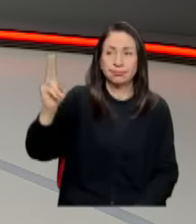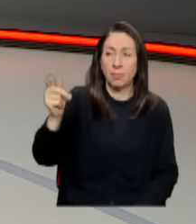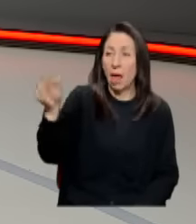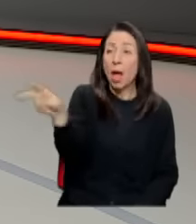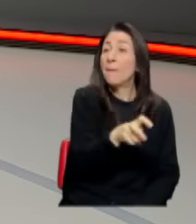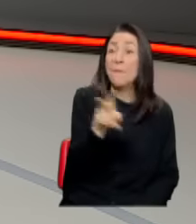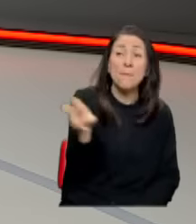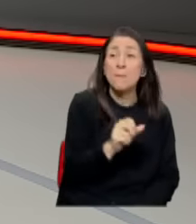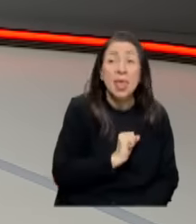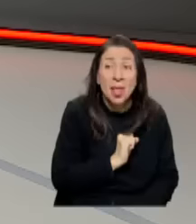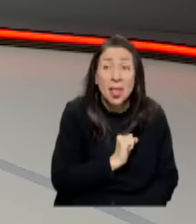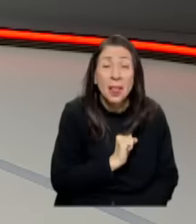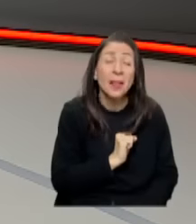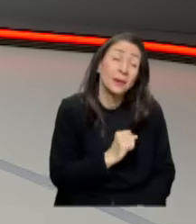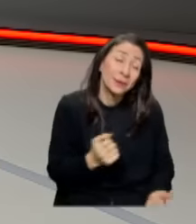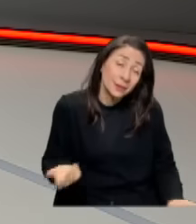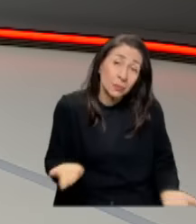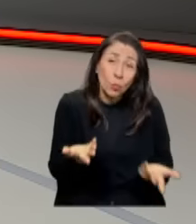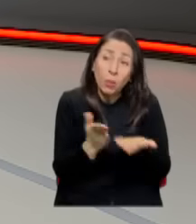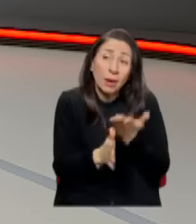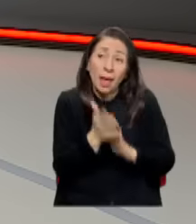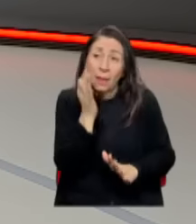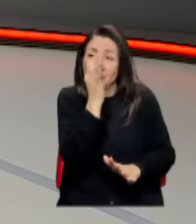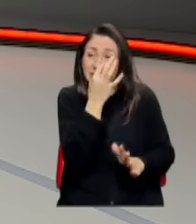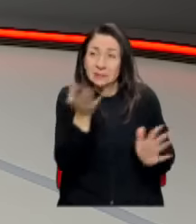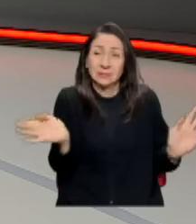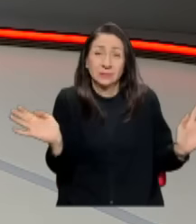parası. Bu kadar yani.